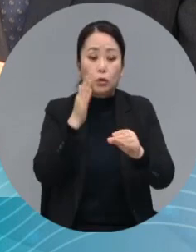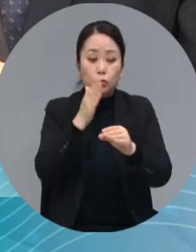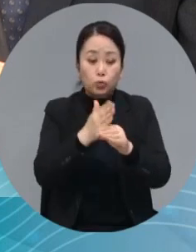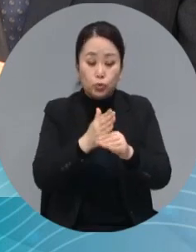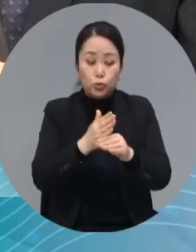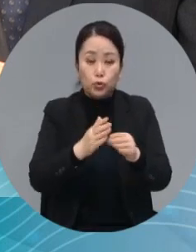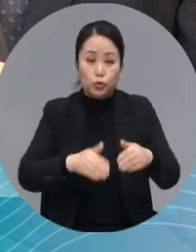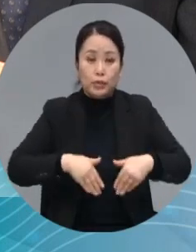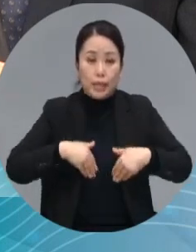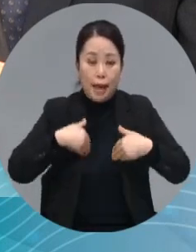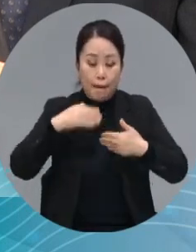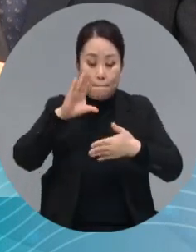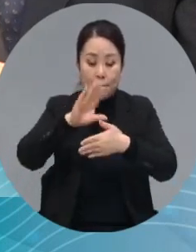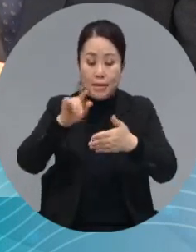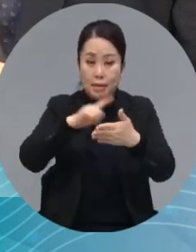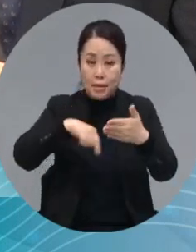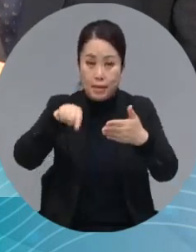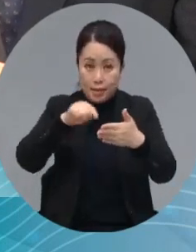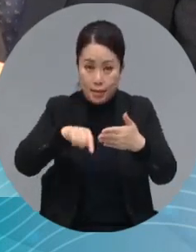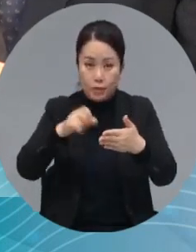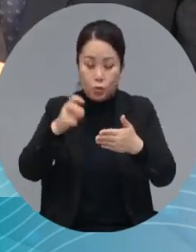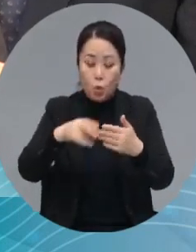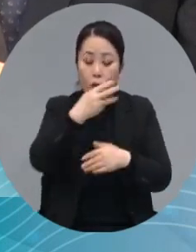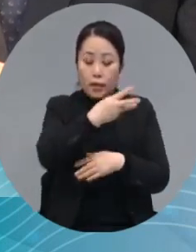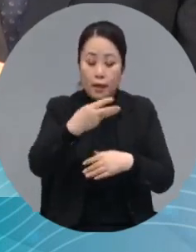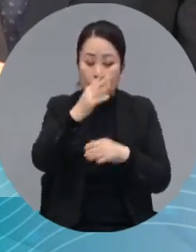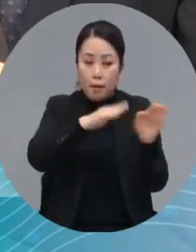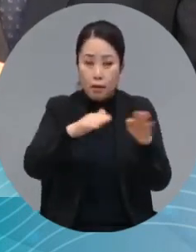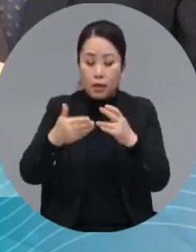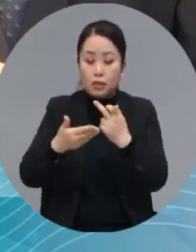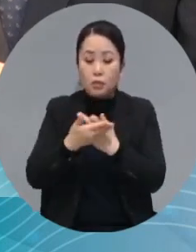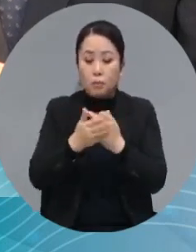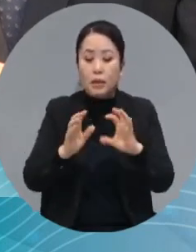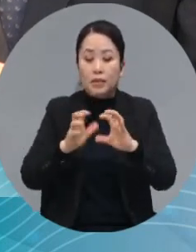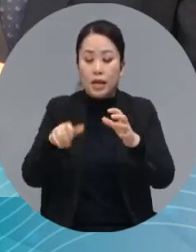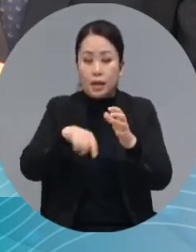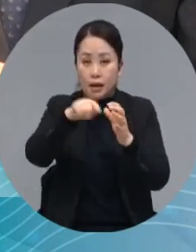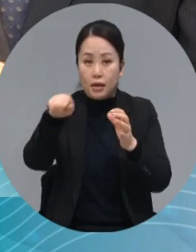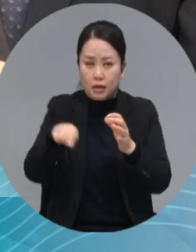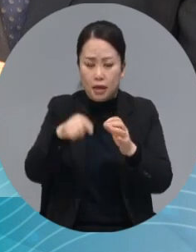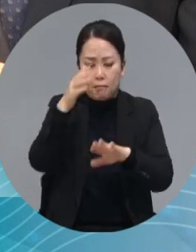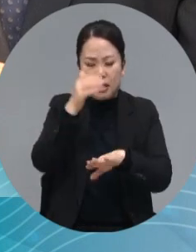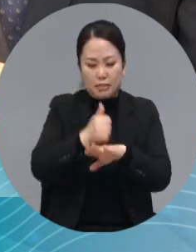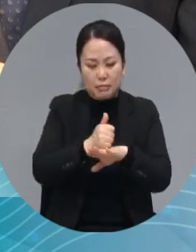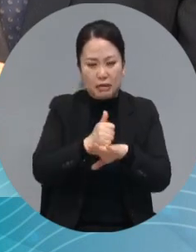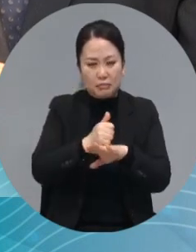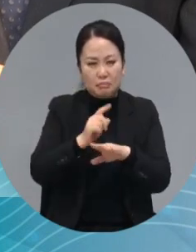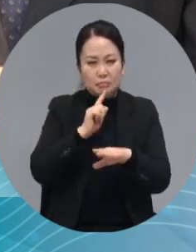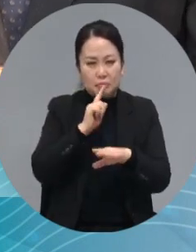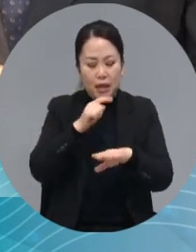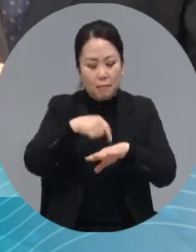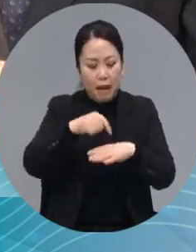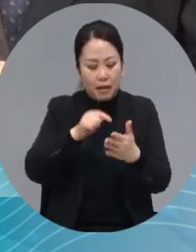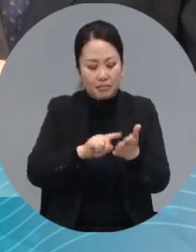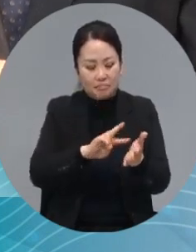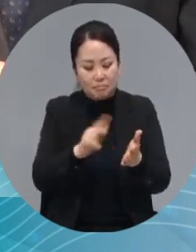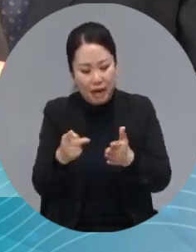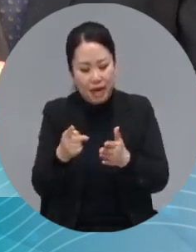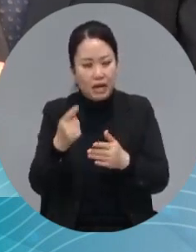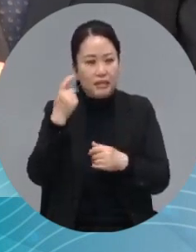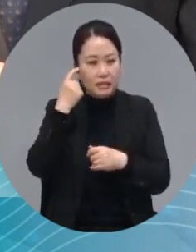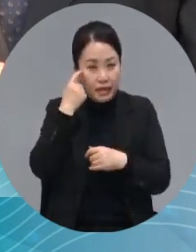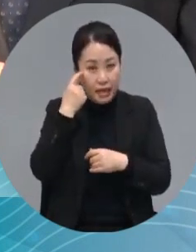중남미 그리고 태평양 도서국 이런 국가들에서 마지막 변수가 좀 생겼다고 보고 있고,